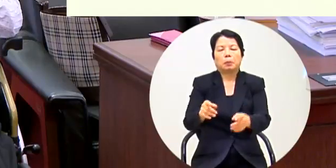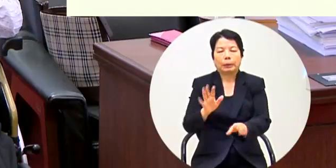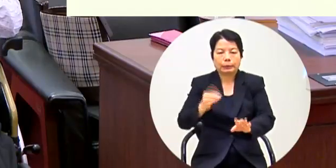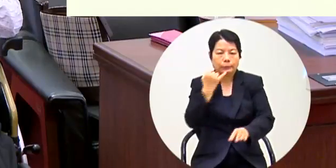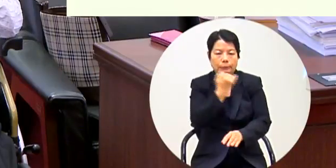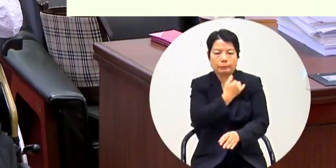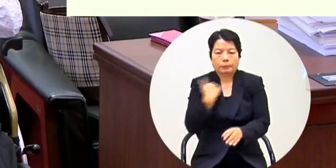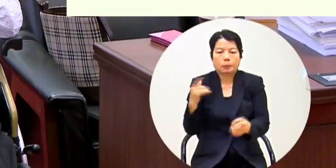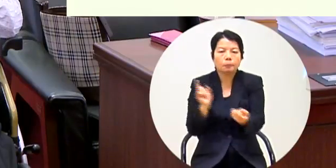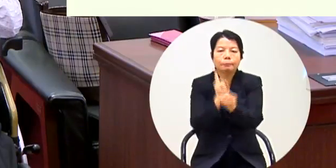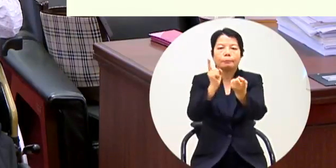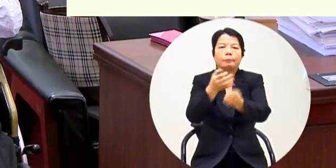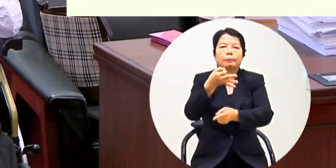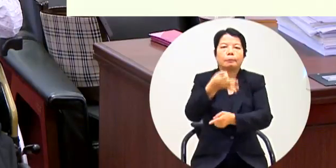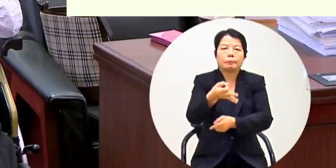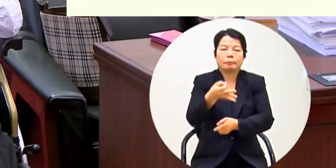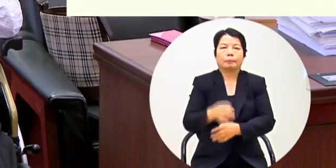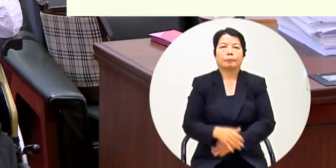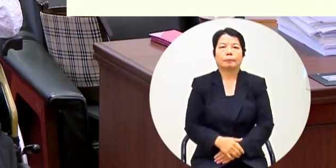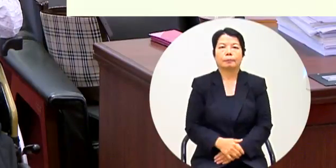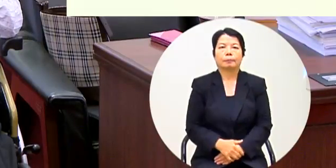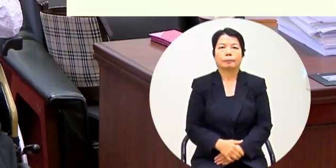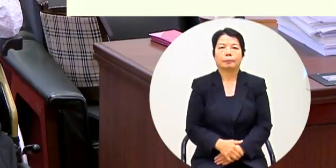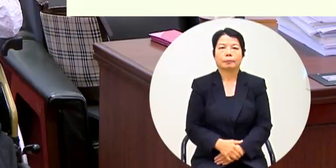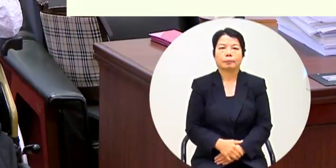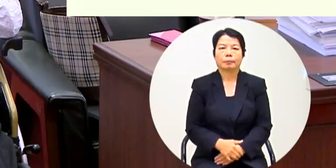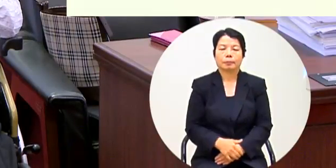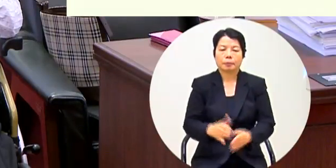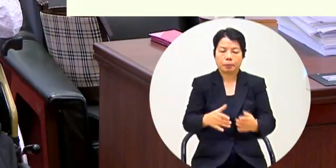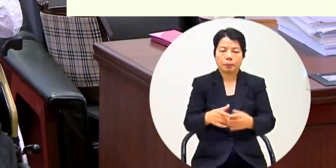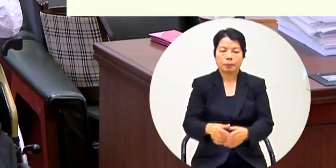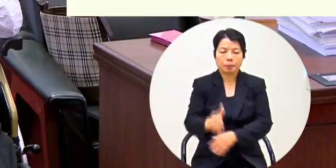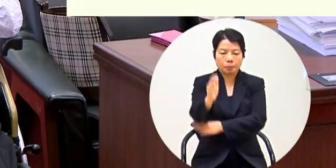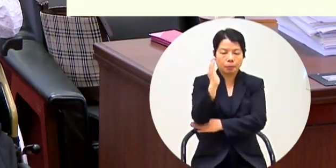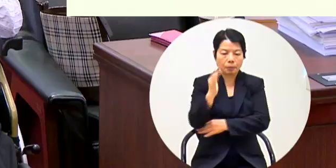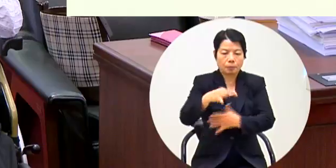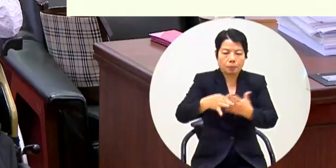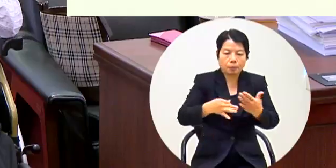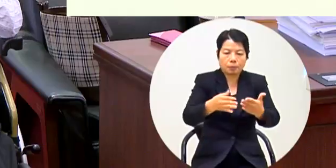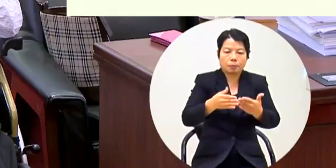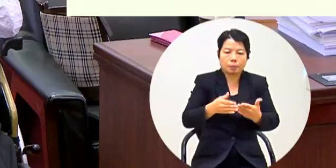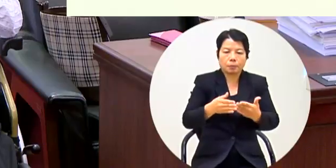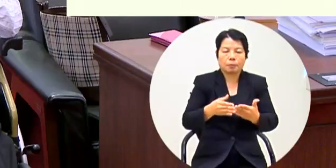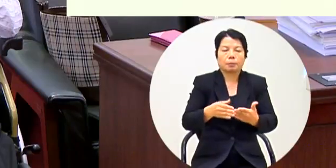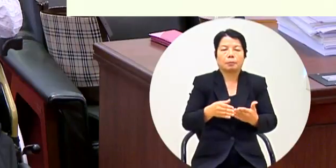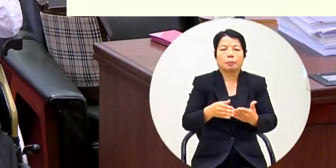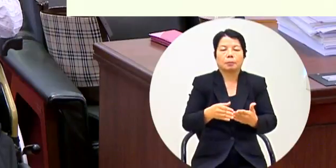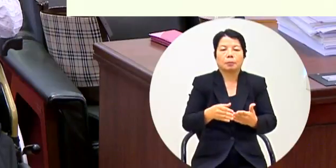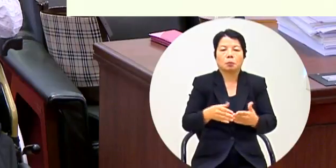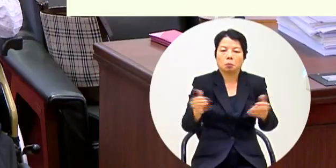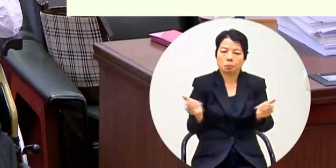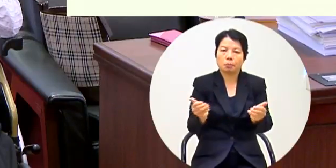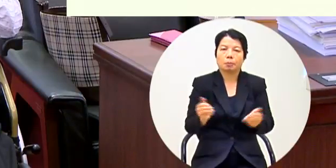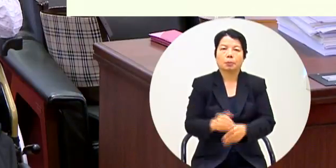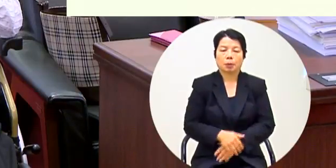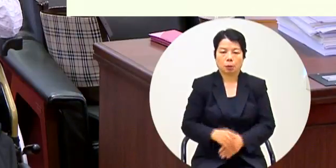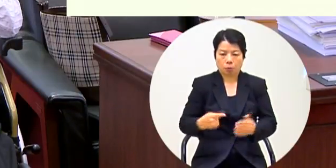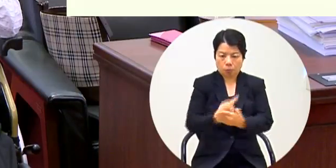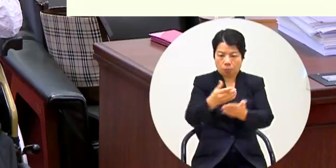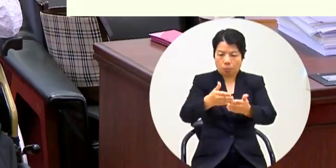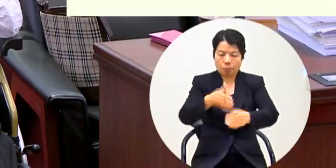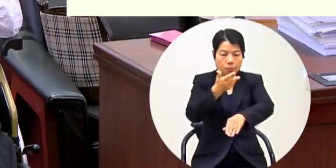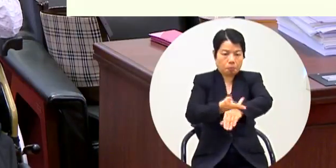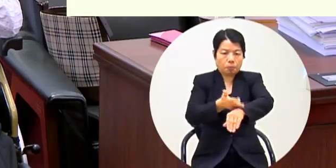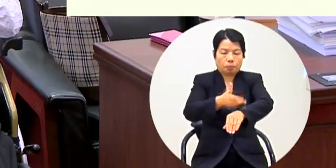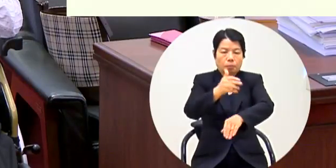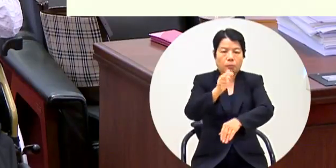是政策上的一些支持。那但是我认为说只要有好的技术去把这样的一个碳